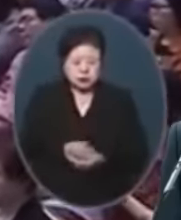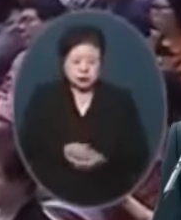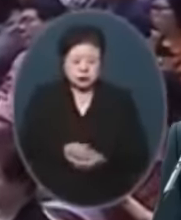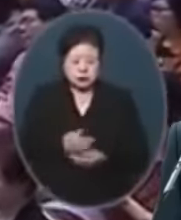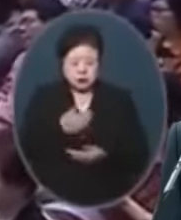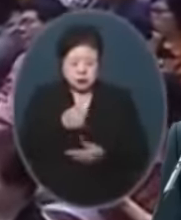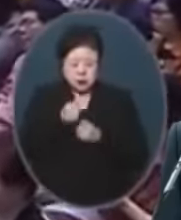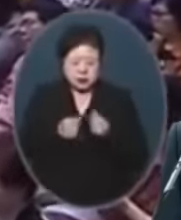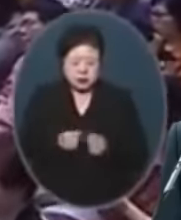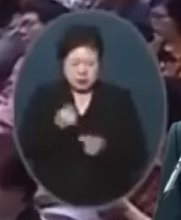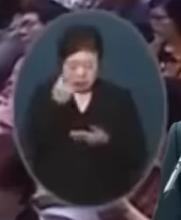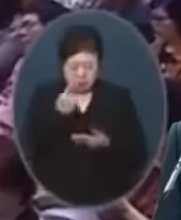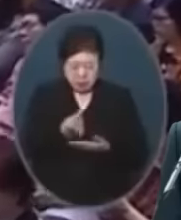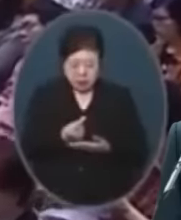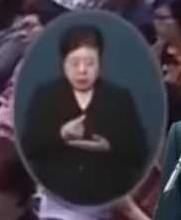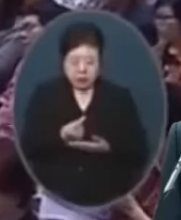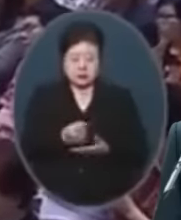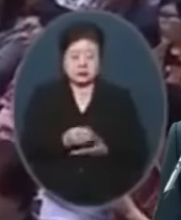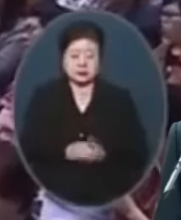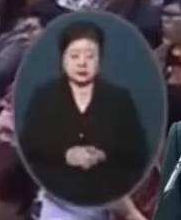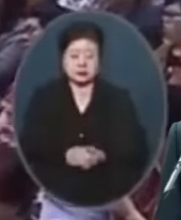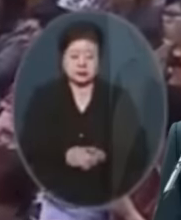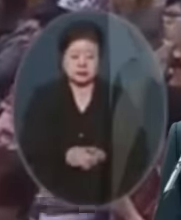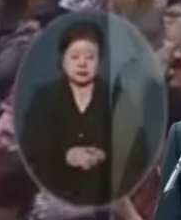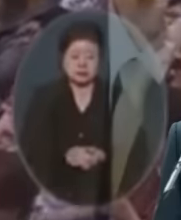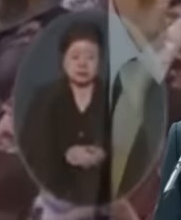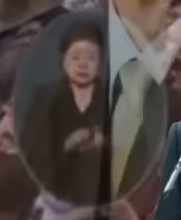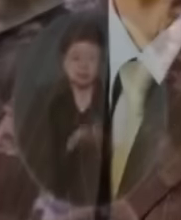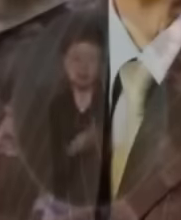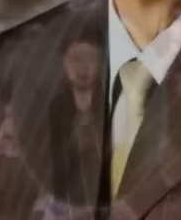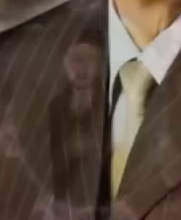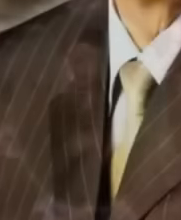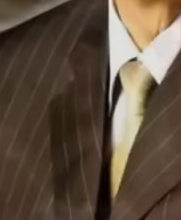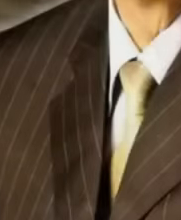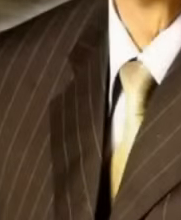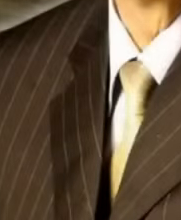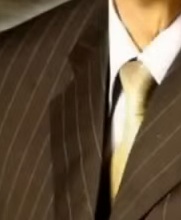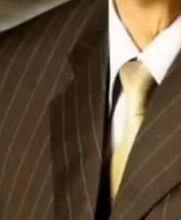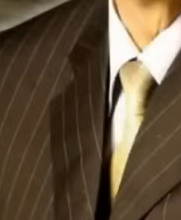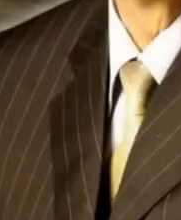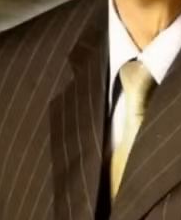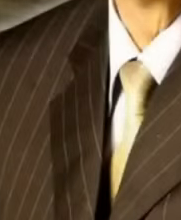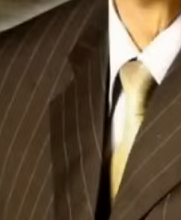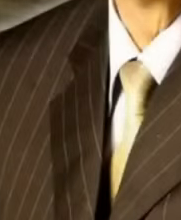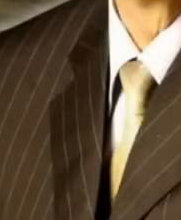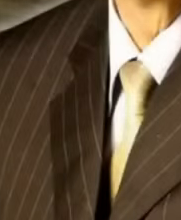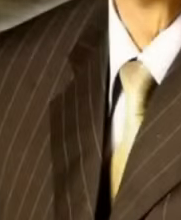하나님께로부터 임하시는 것입니다. 할렐루야. 우리 예배하